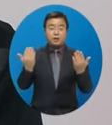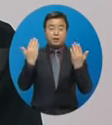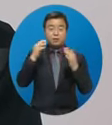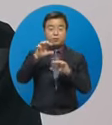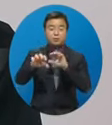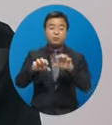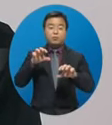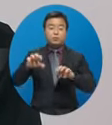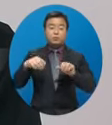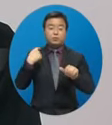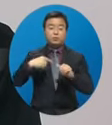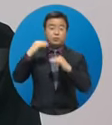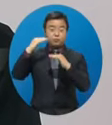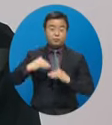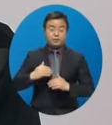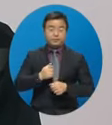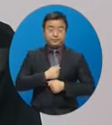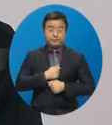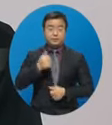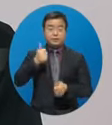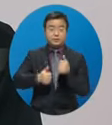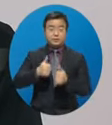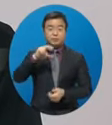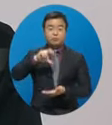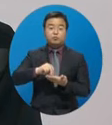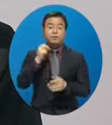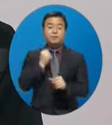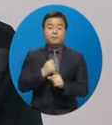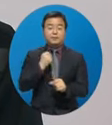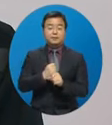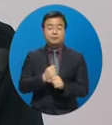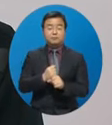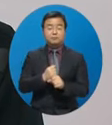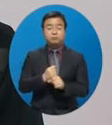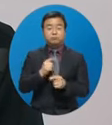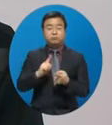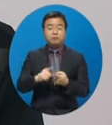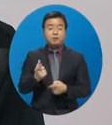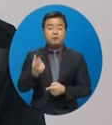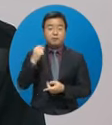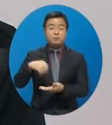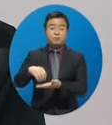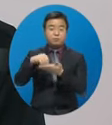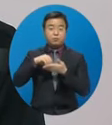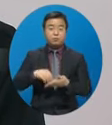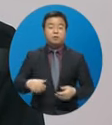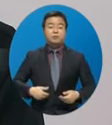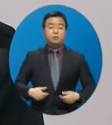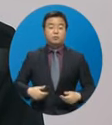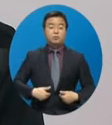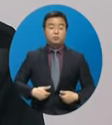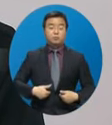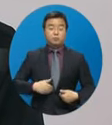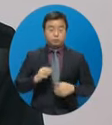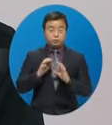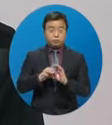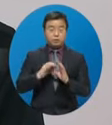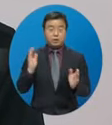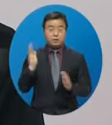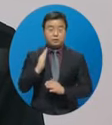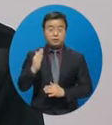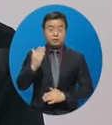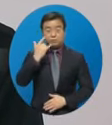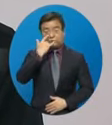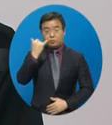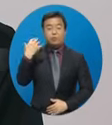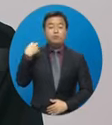그 교육과정을 지켜서 시험 문제를 내는 이런 부분들은 빨리 도입이 돼야지만이 학생이나 또 학부모의 부담이